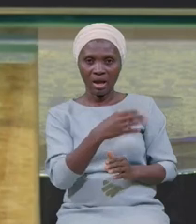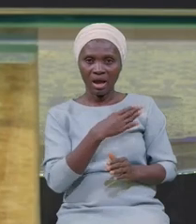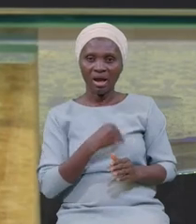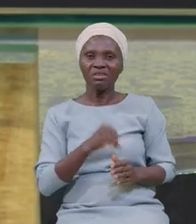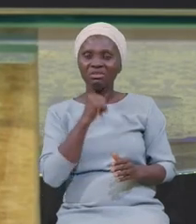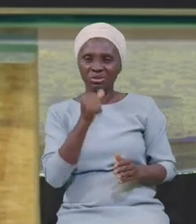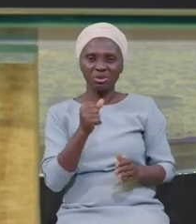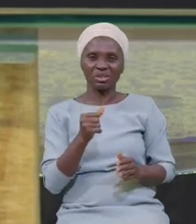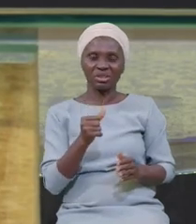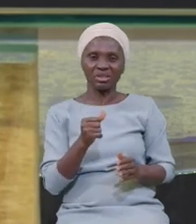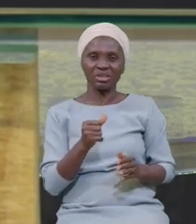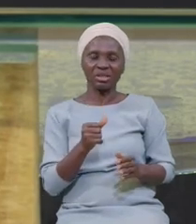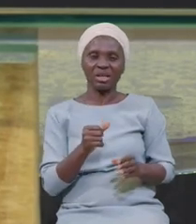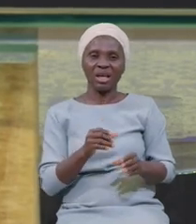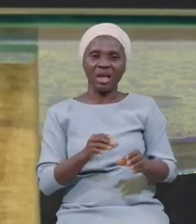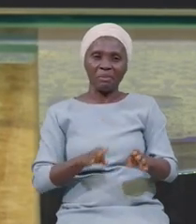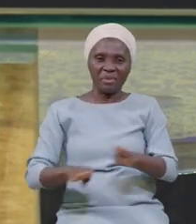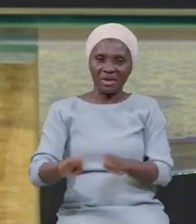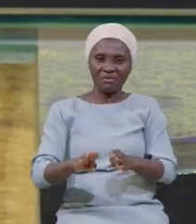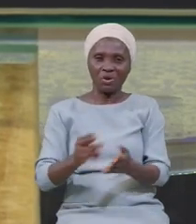et n'agit pas comme des saints,